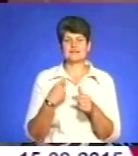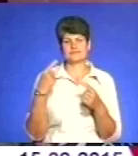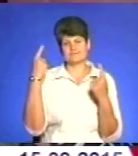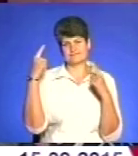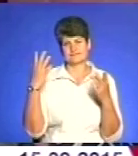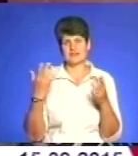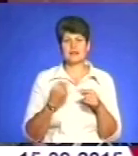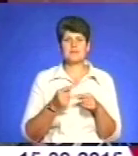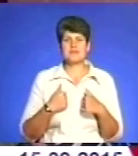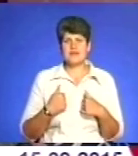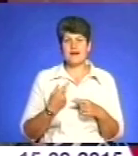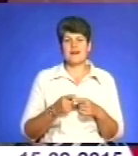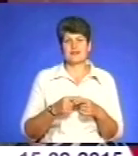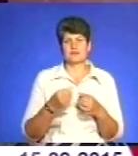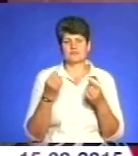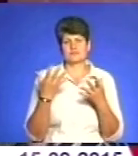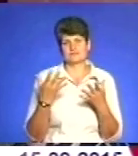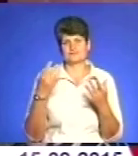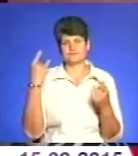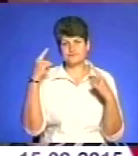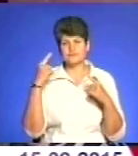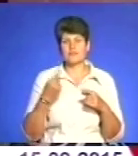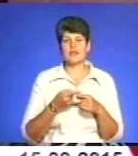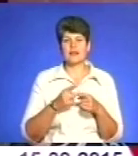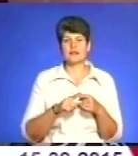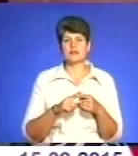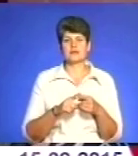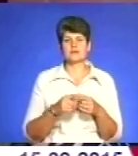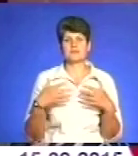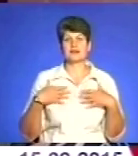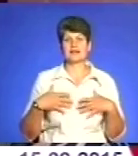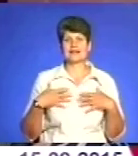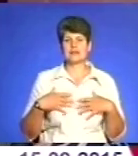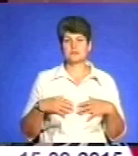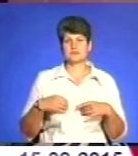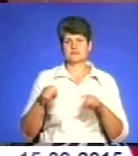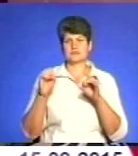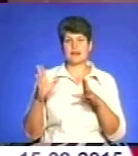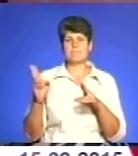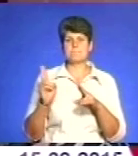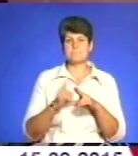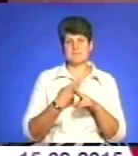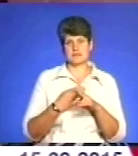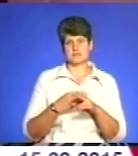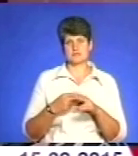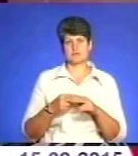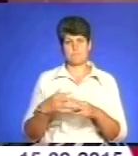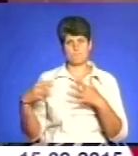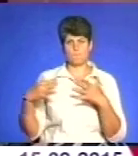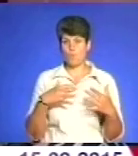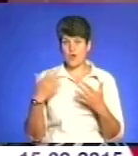это символ, символ этой войны. И если сдача Крыма без боя была дном, то